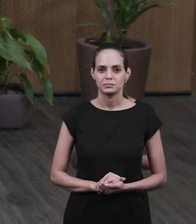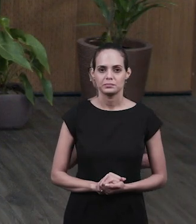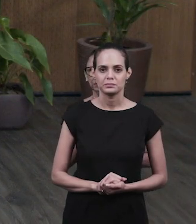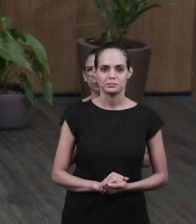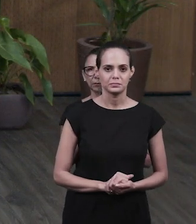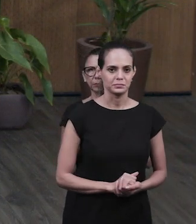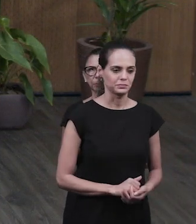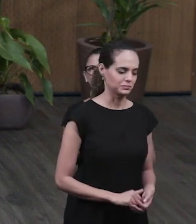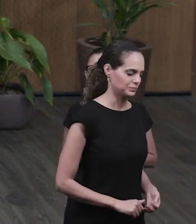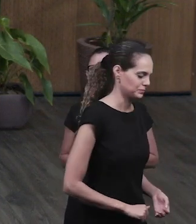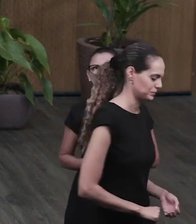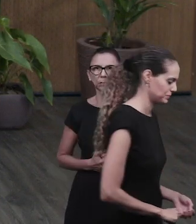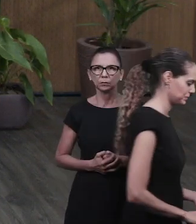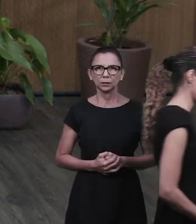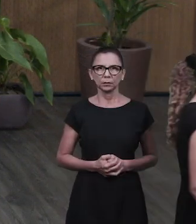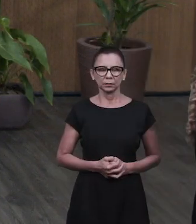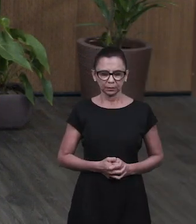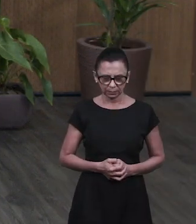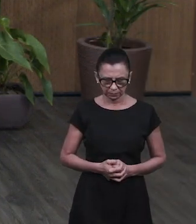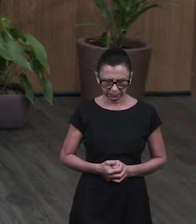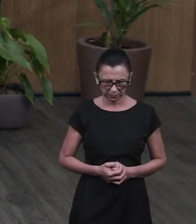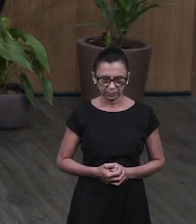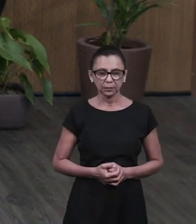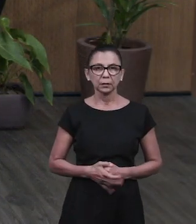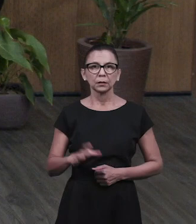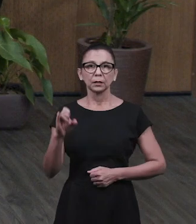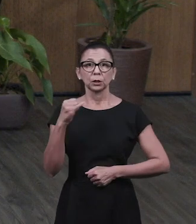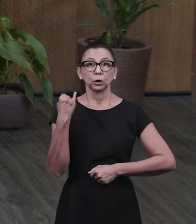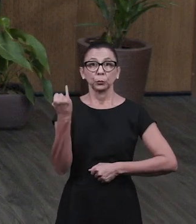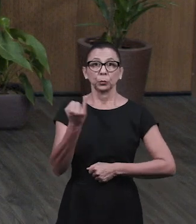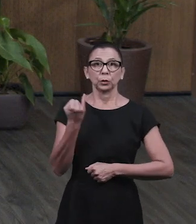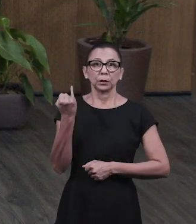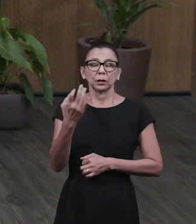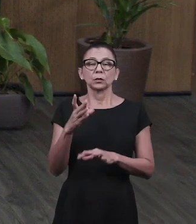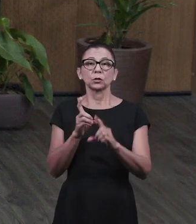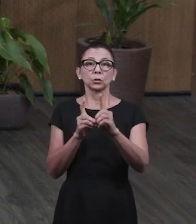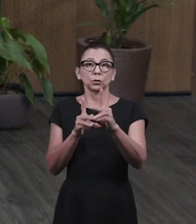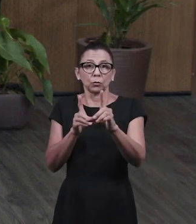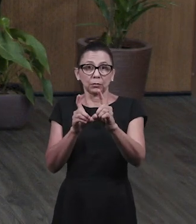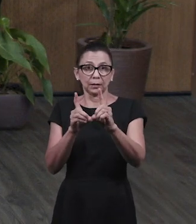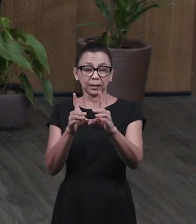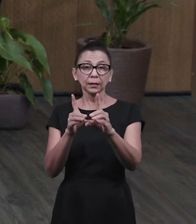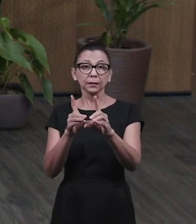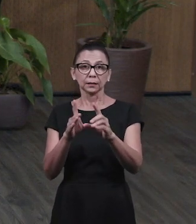Une des importantes sources doctrinaires bibliques